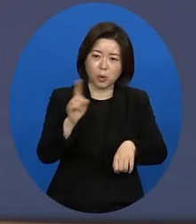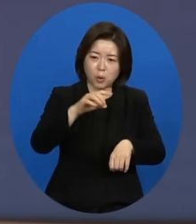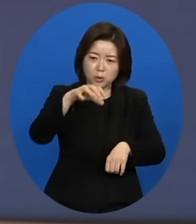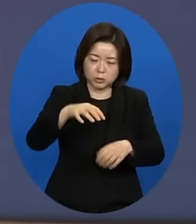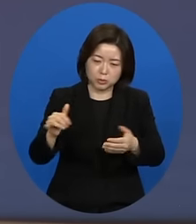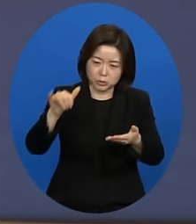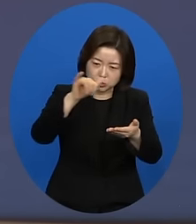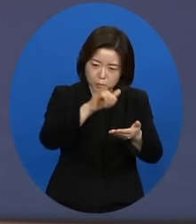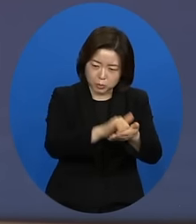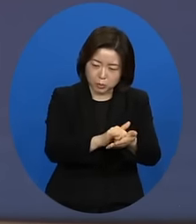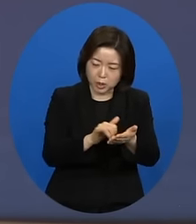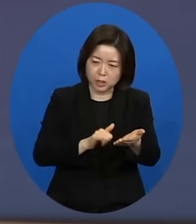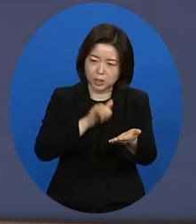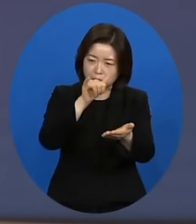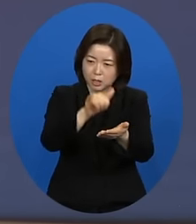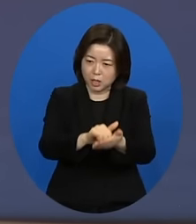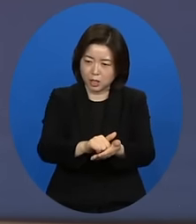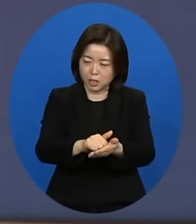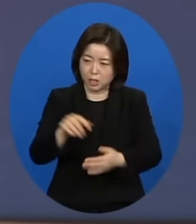나와주실래요?